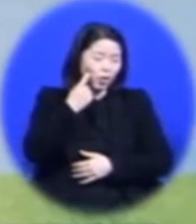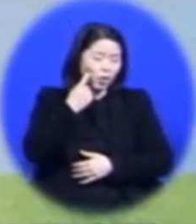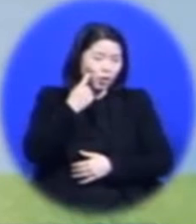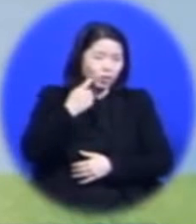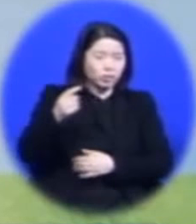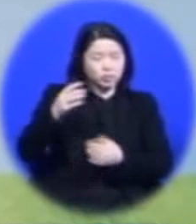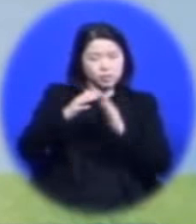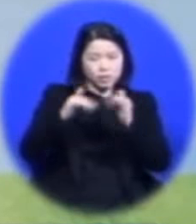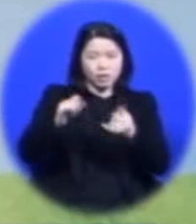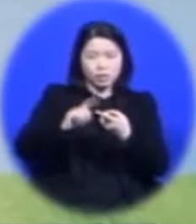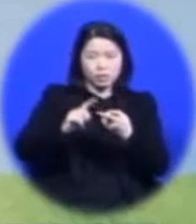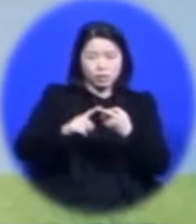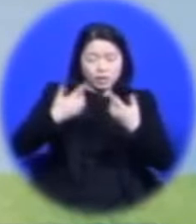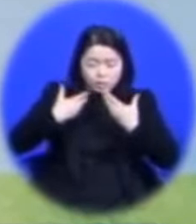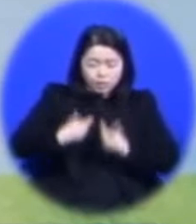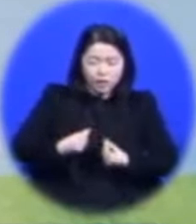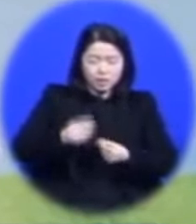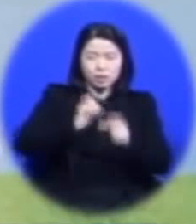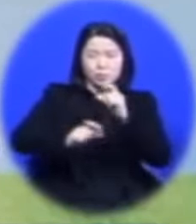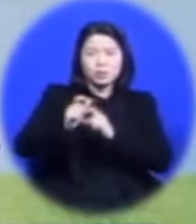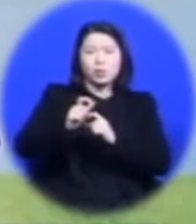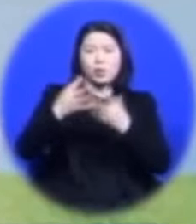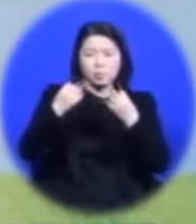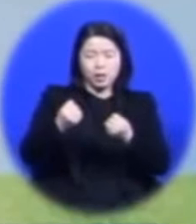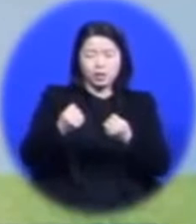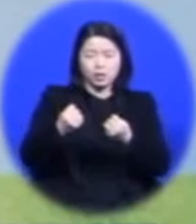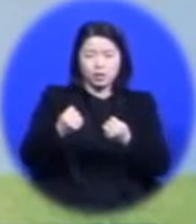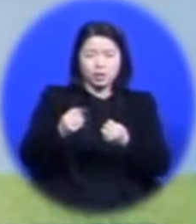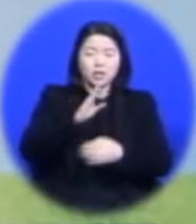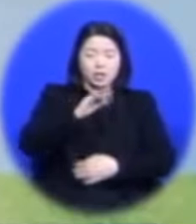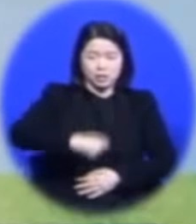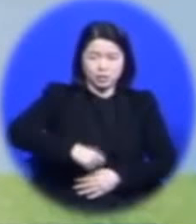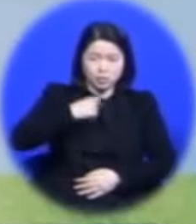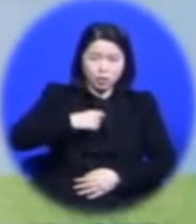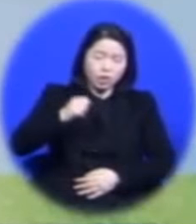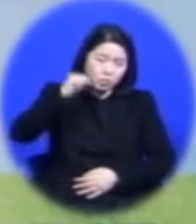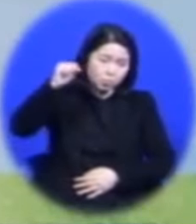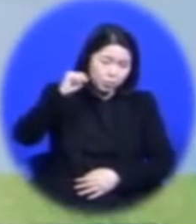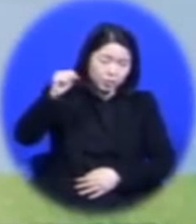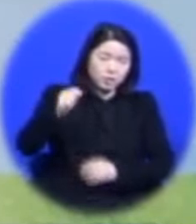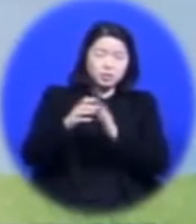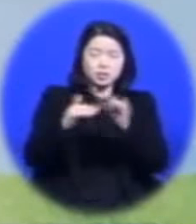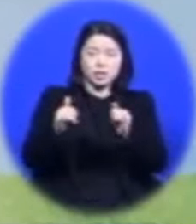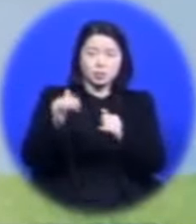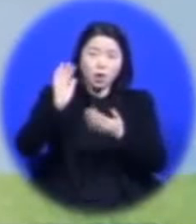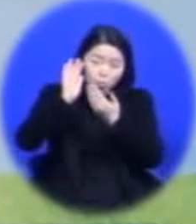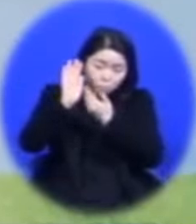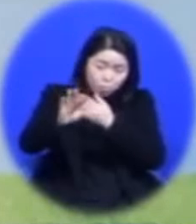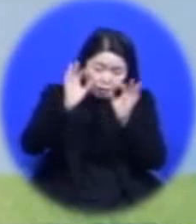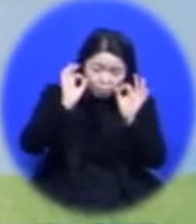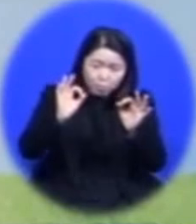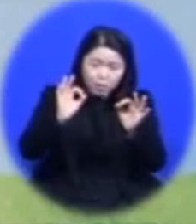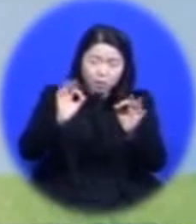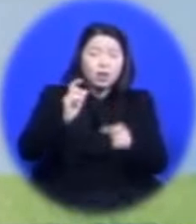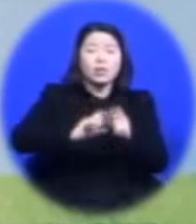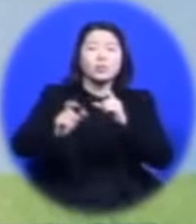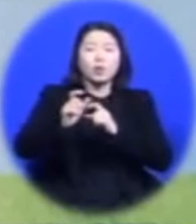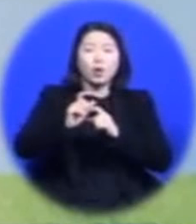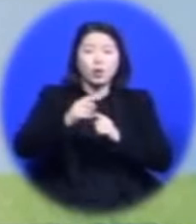더 빠져요 정의를 부르짖는 자들이 나중에 불리한 자가 되는 경우를 한두 번 보는게 또